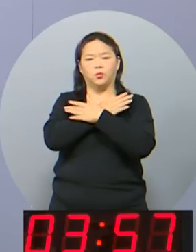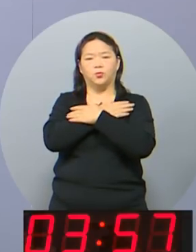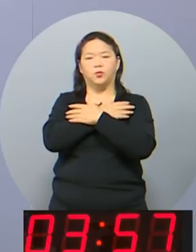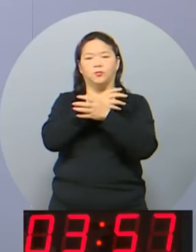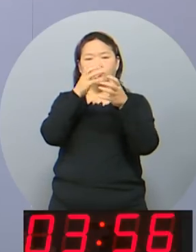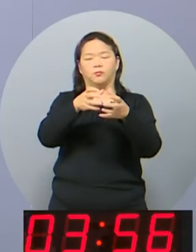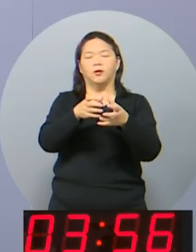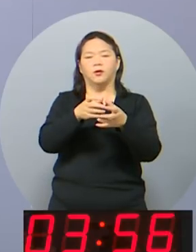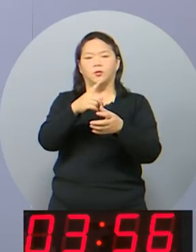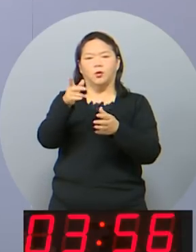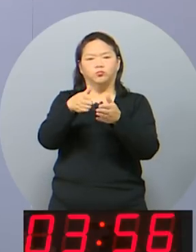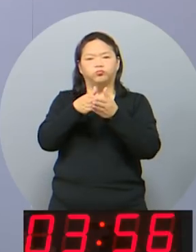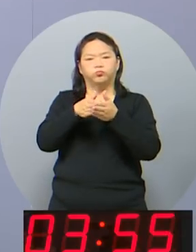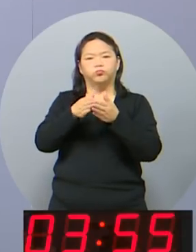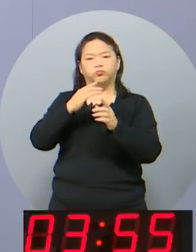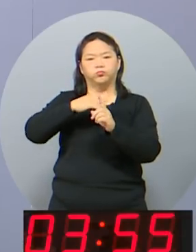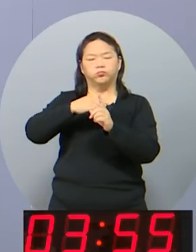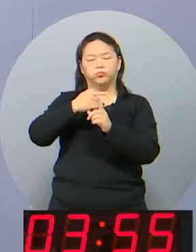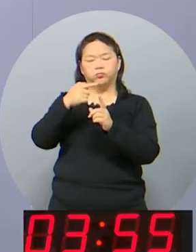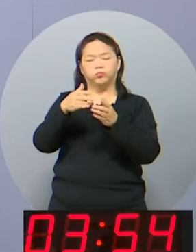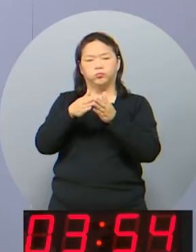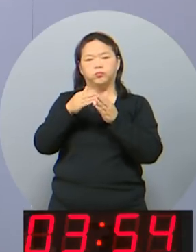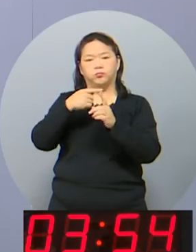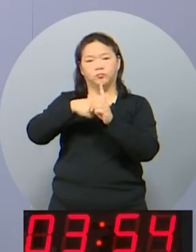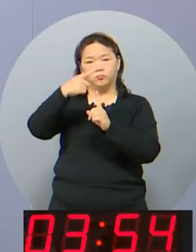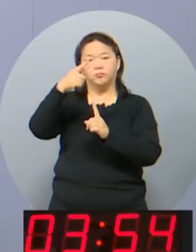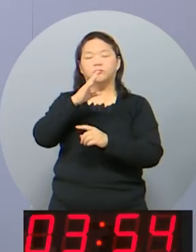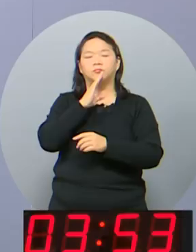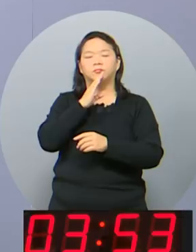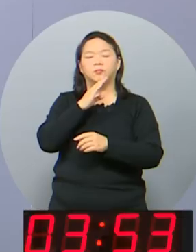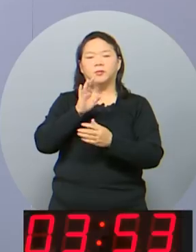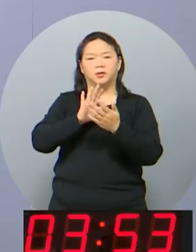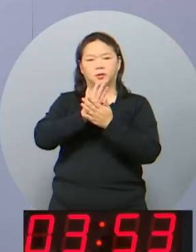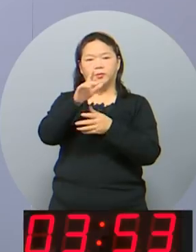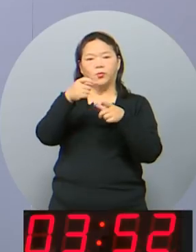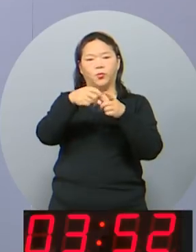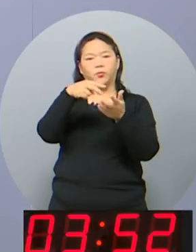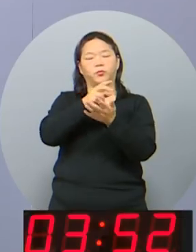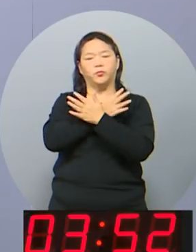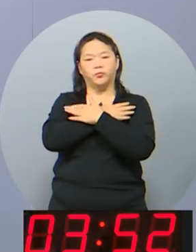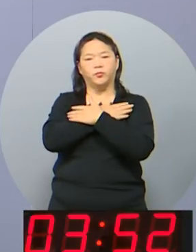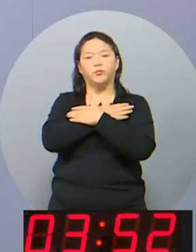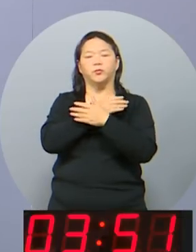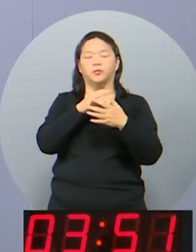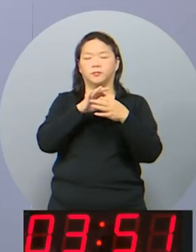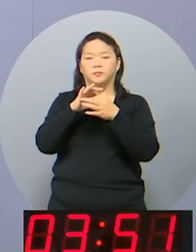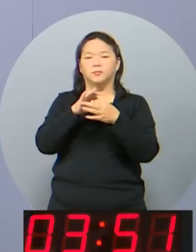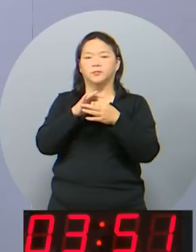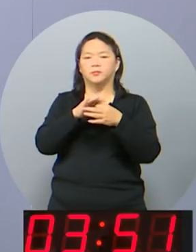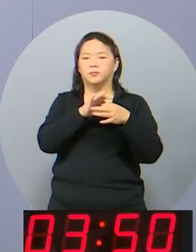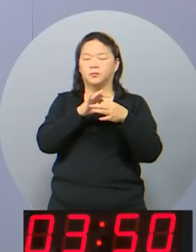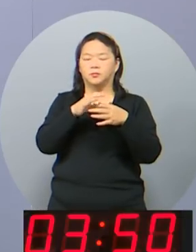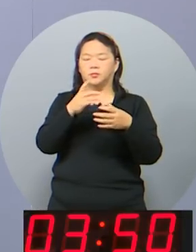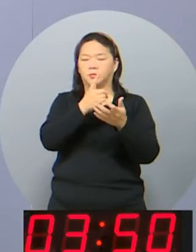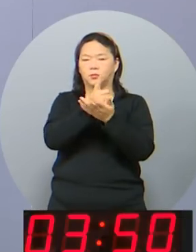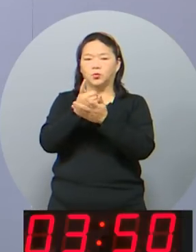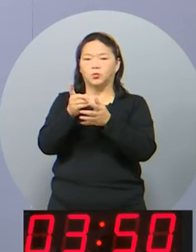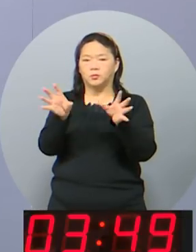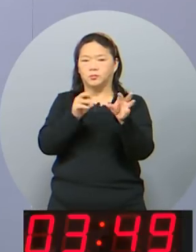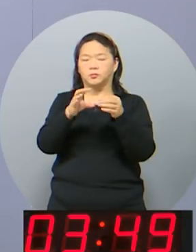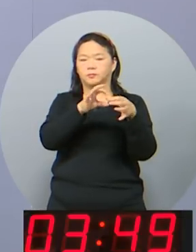常的高，所以未来如何在公托公幼上结合相关的资源，让我们这些啊一